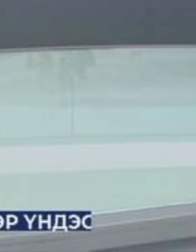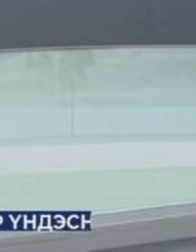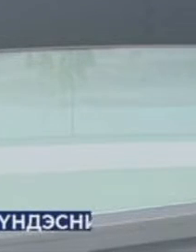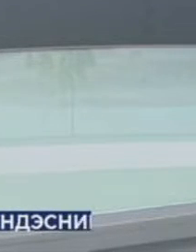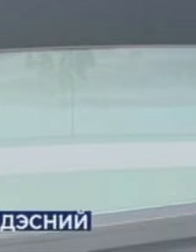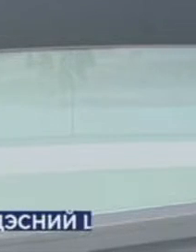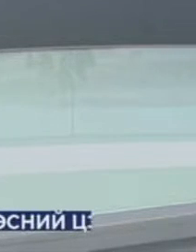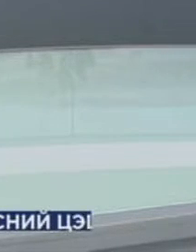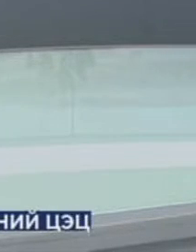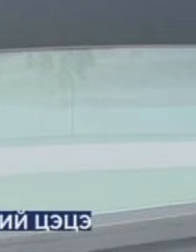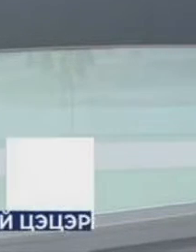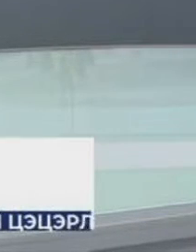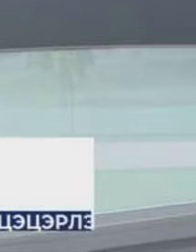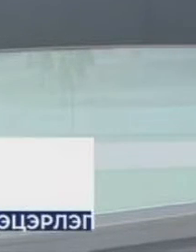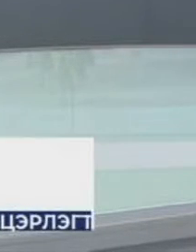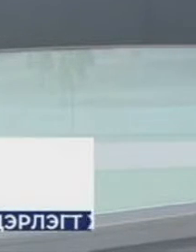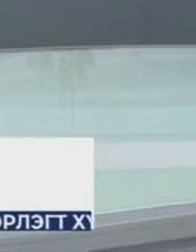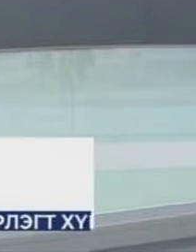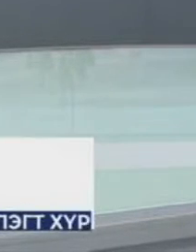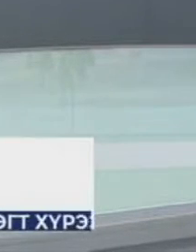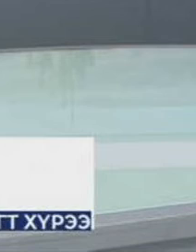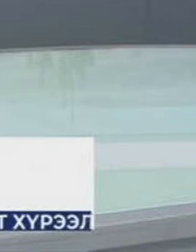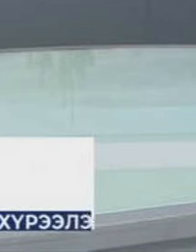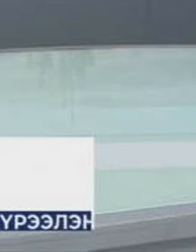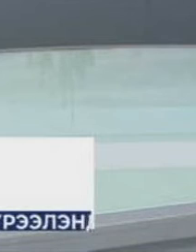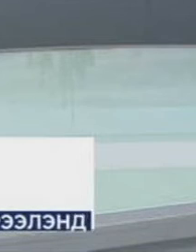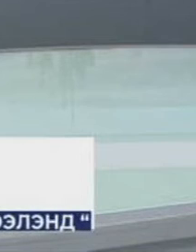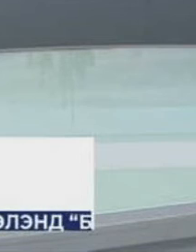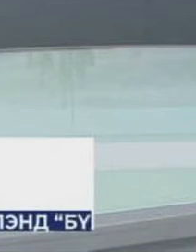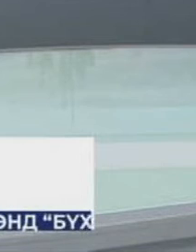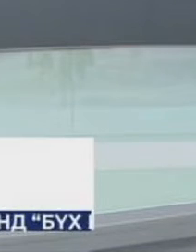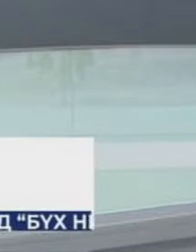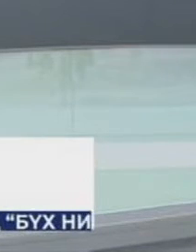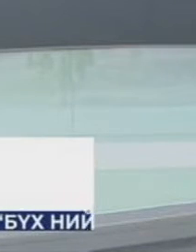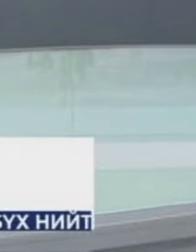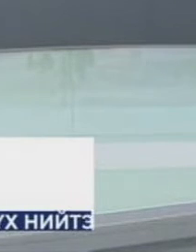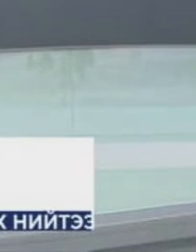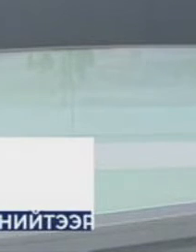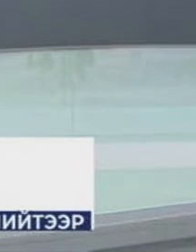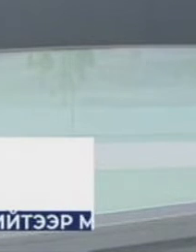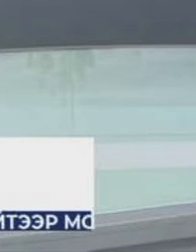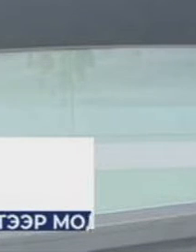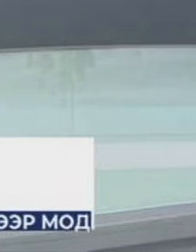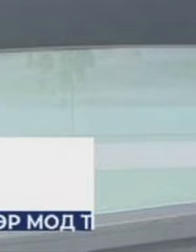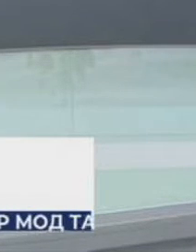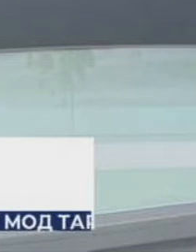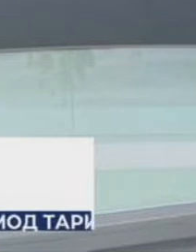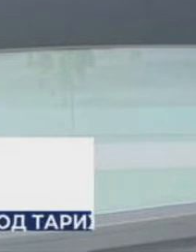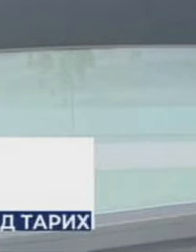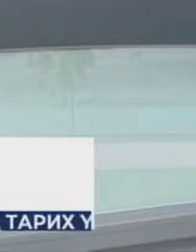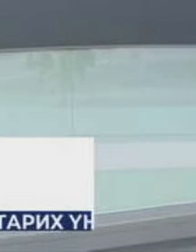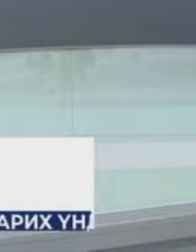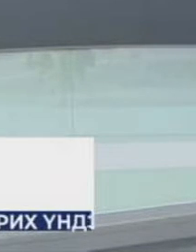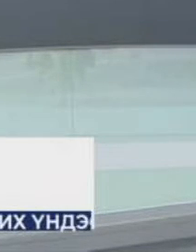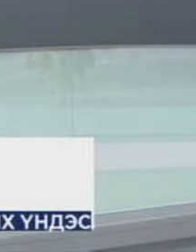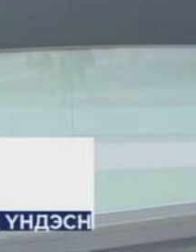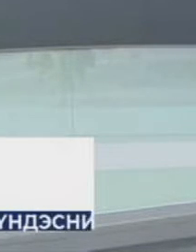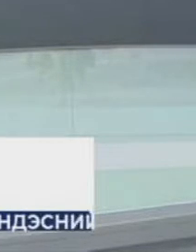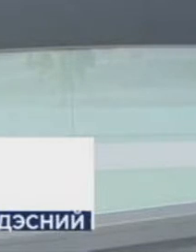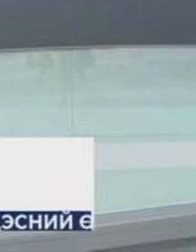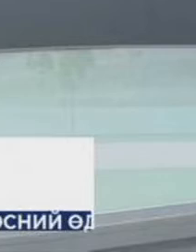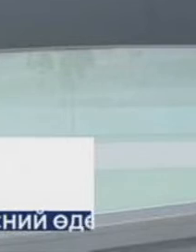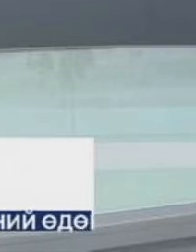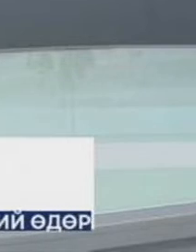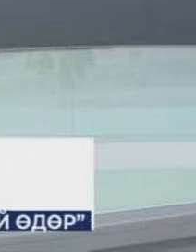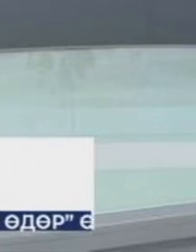гаргийг бүхний төрөө мод тарих үндэсний өдөр болгон зарласан. Монгол улсын ерөнхийлөгч хөрөнгөсөх мод тарих өдрөлөкт оролцож мод үржүүлэг болон за